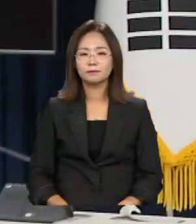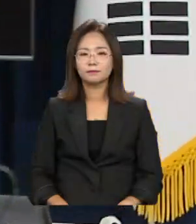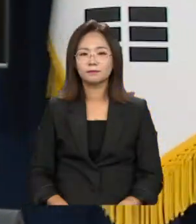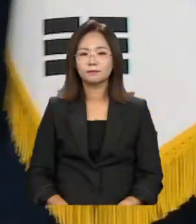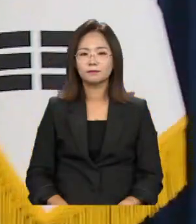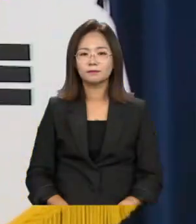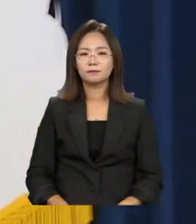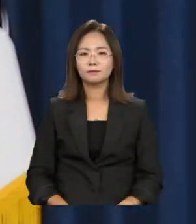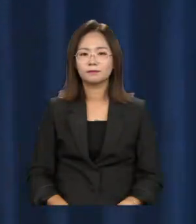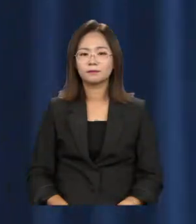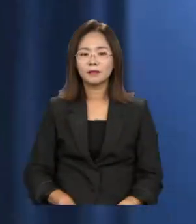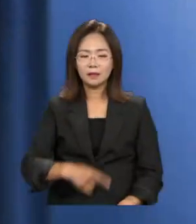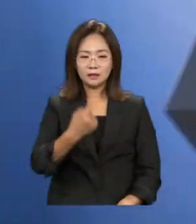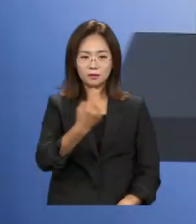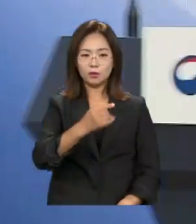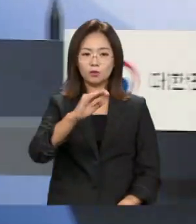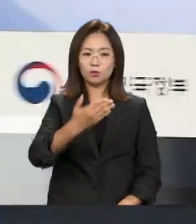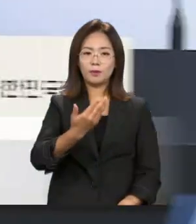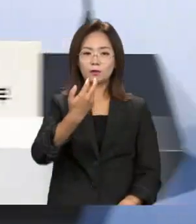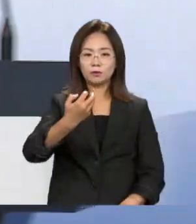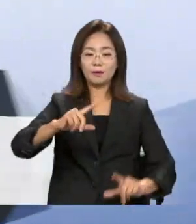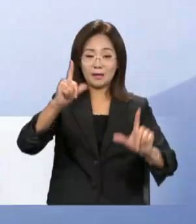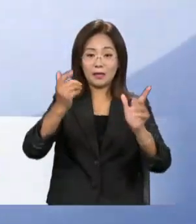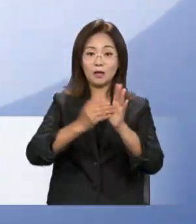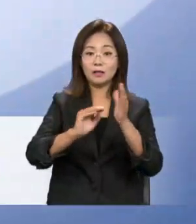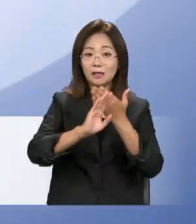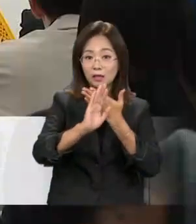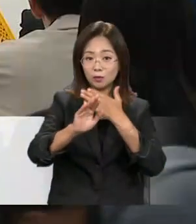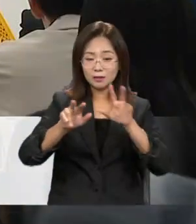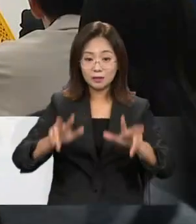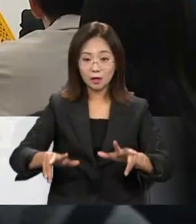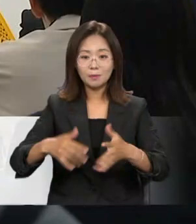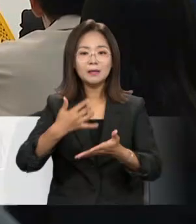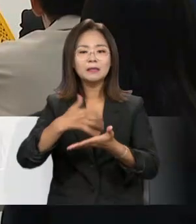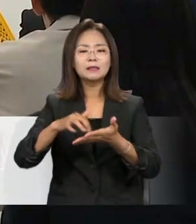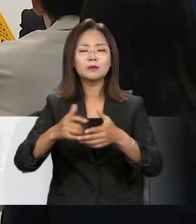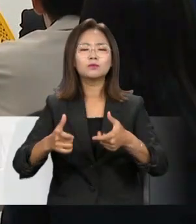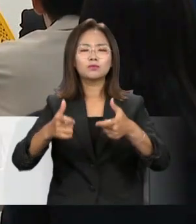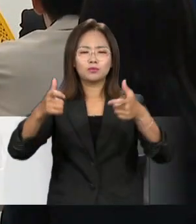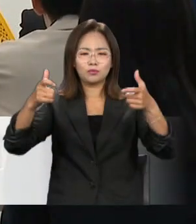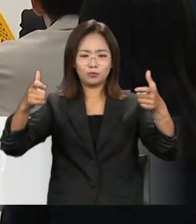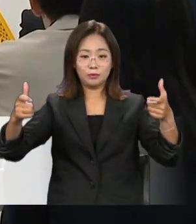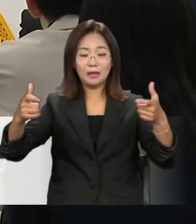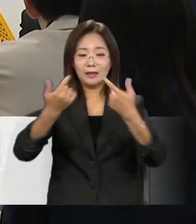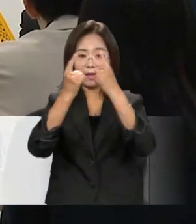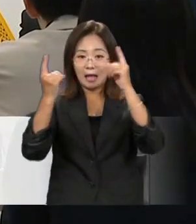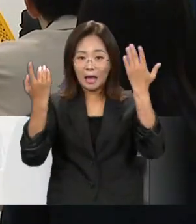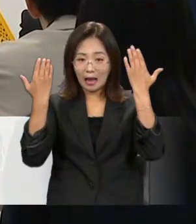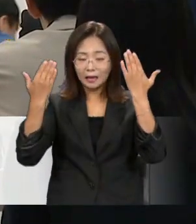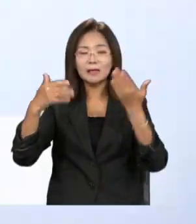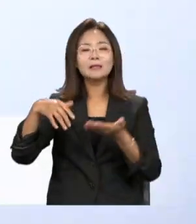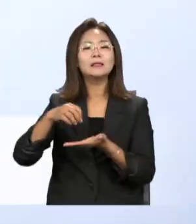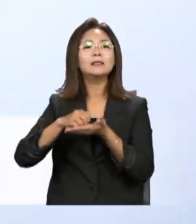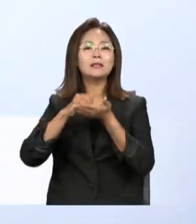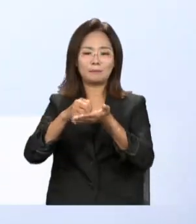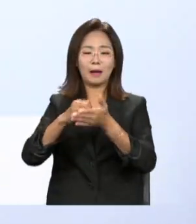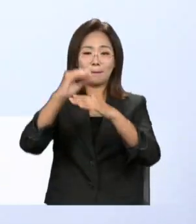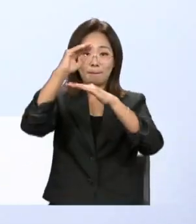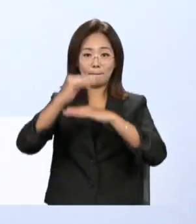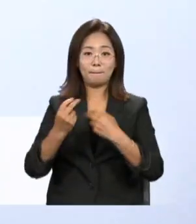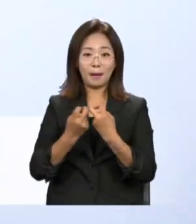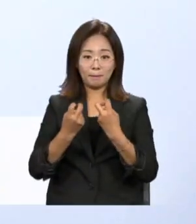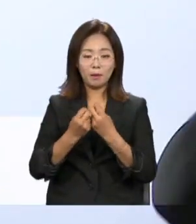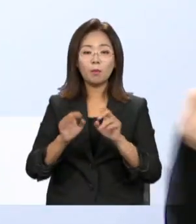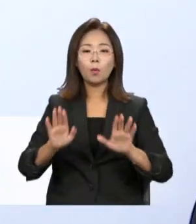기자입니다 1998년 이후 처음으로 늘어난 의대 정원을 포함한 대입 전형 방법을 교육부가